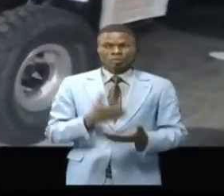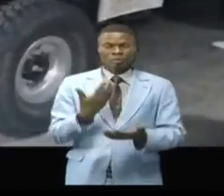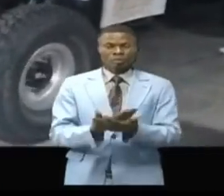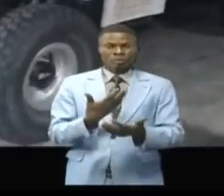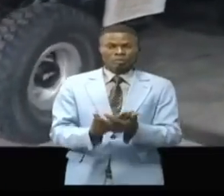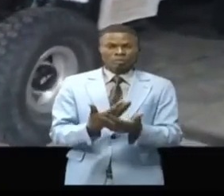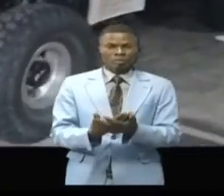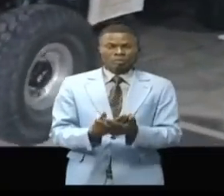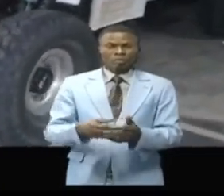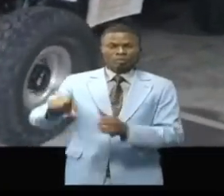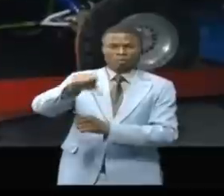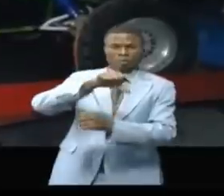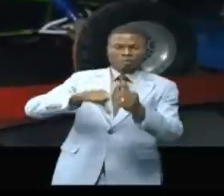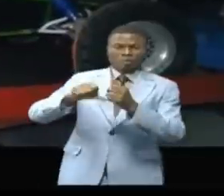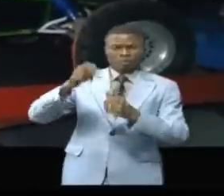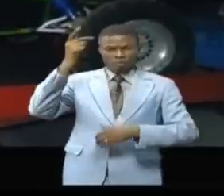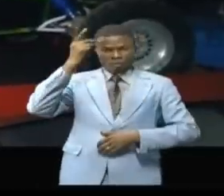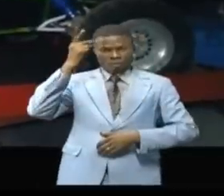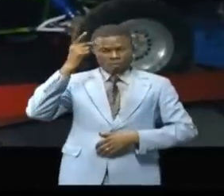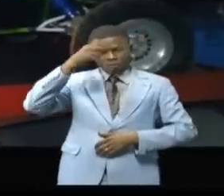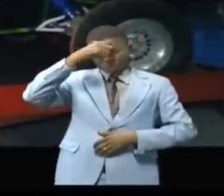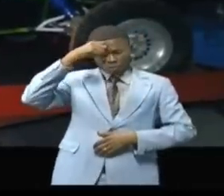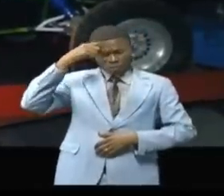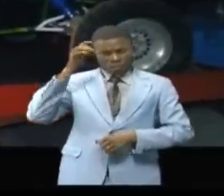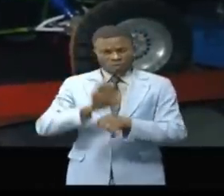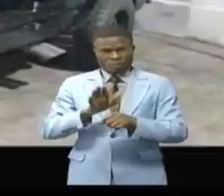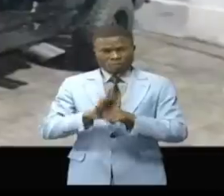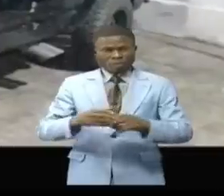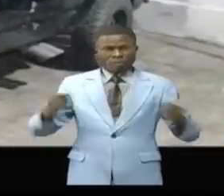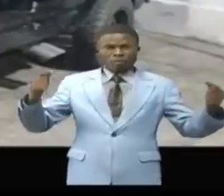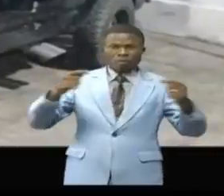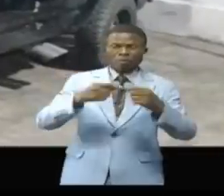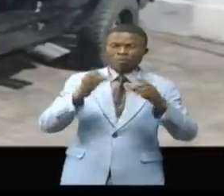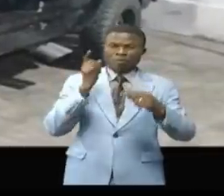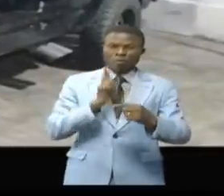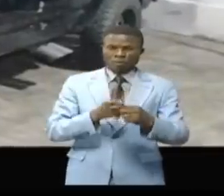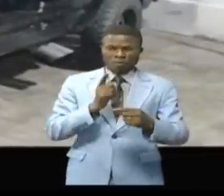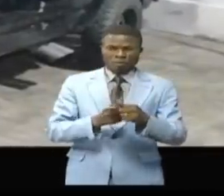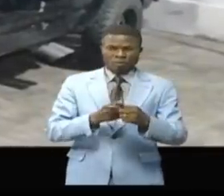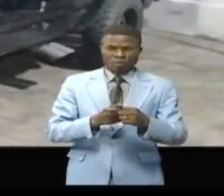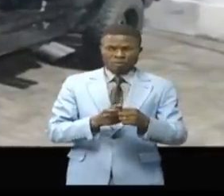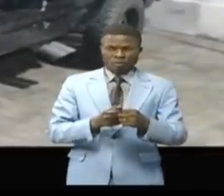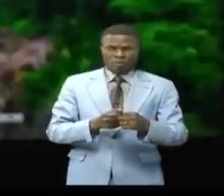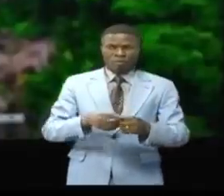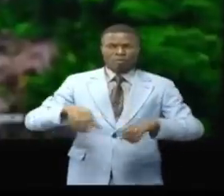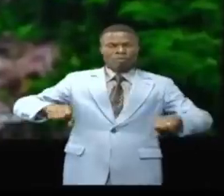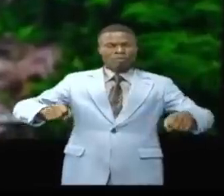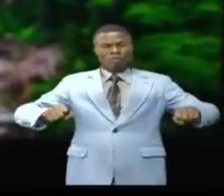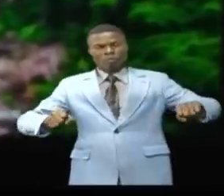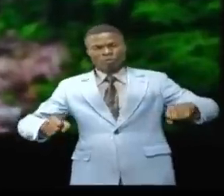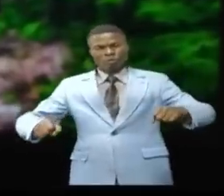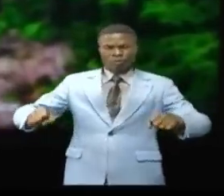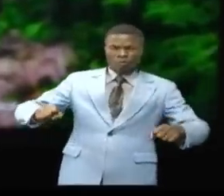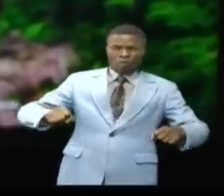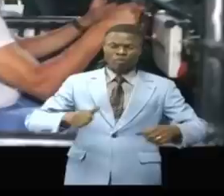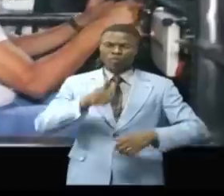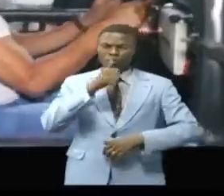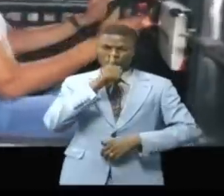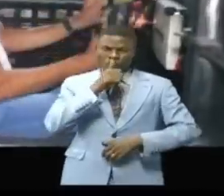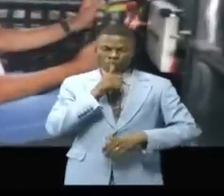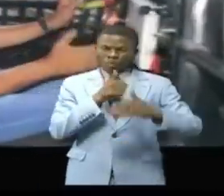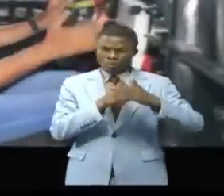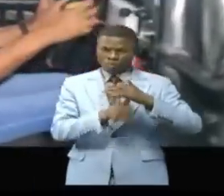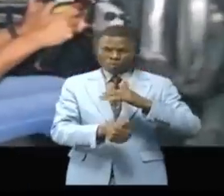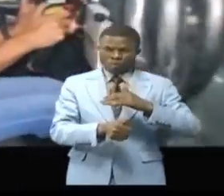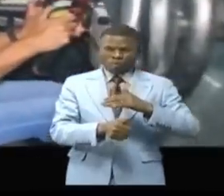exposés au cercle de Kinshasa ont souffert de manque de compétition et la savane de Bombo Lumene, elle, est restée silencieuse, loin